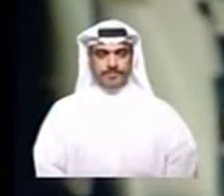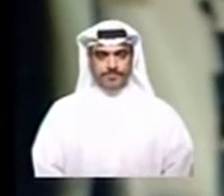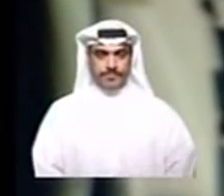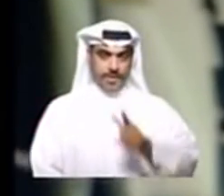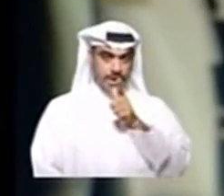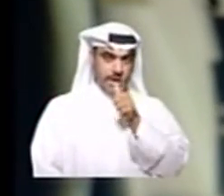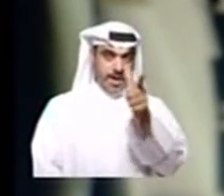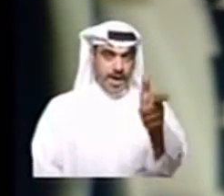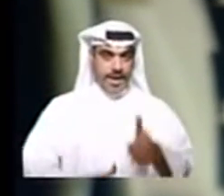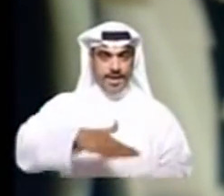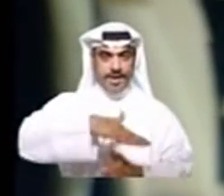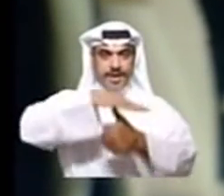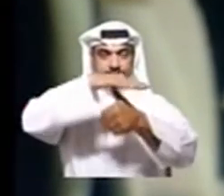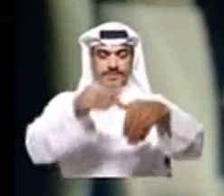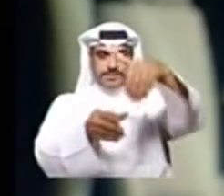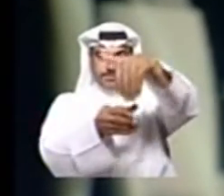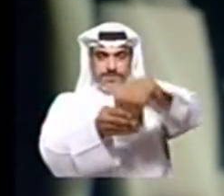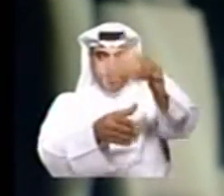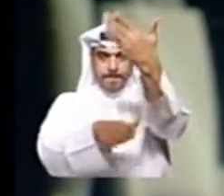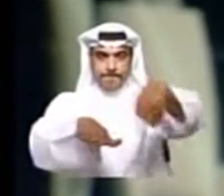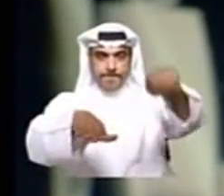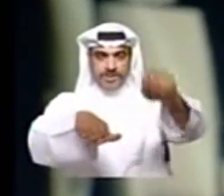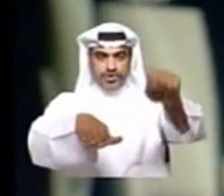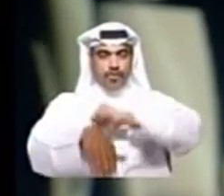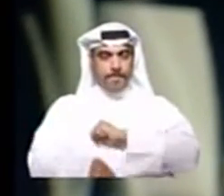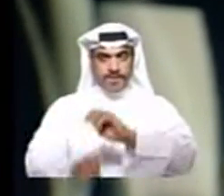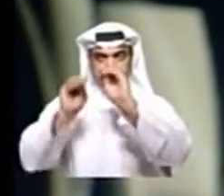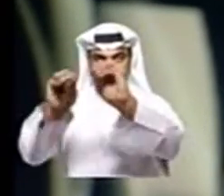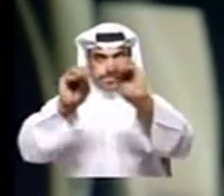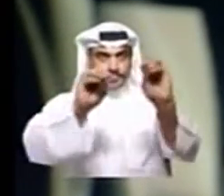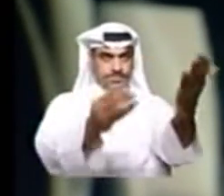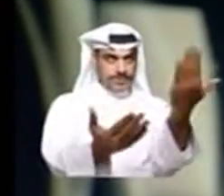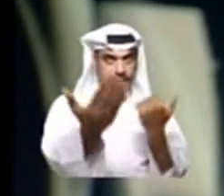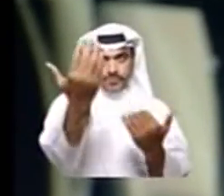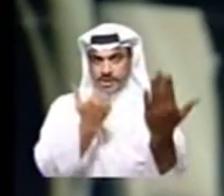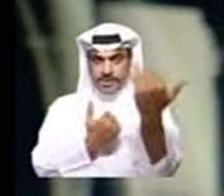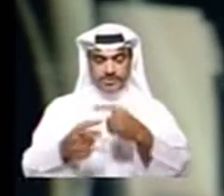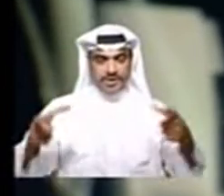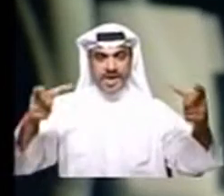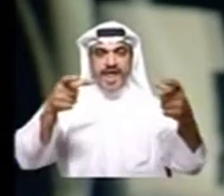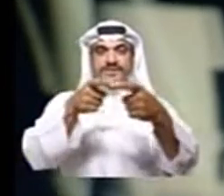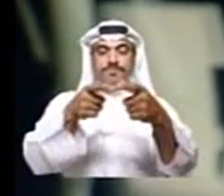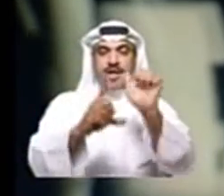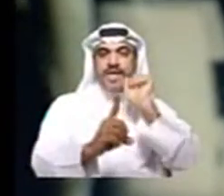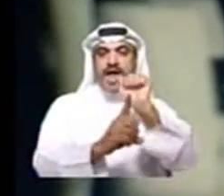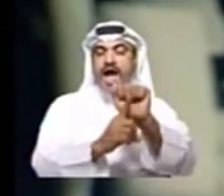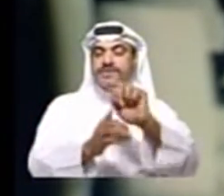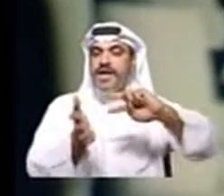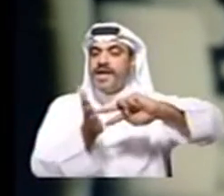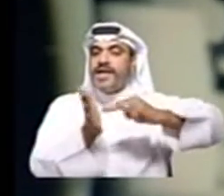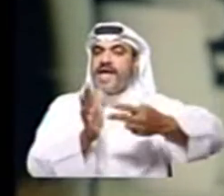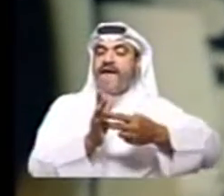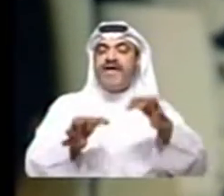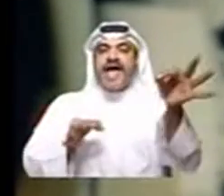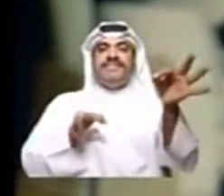قال رئيس مجلس الأمة مرزوق الغانم أنه وجه الدعوة لحضور جلسة المجلس الخاصة بمناقشة سياسة الحكومة في